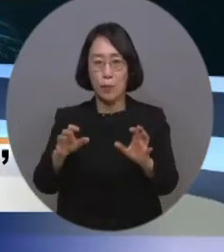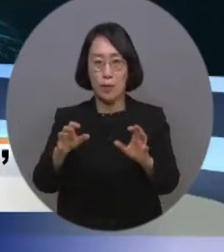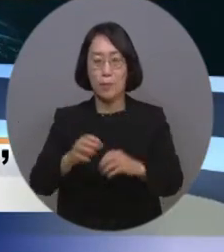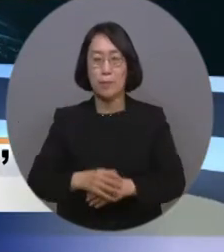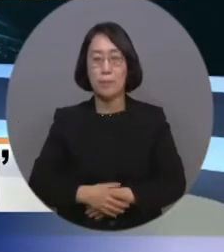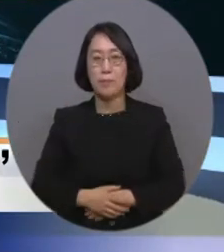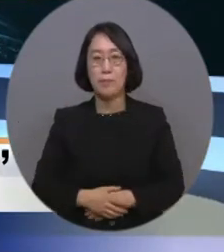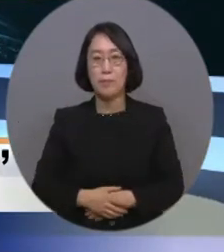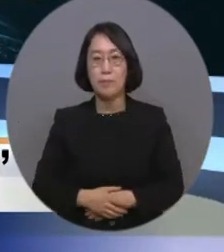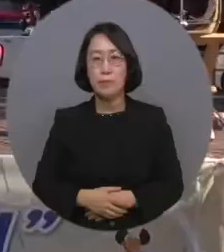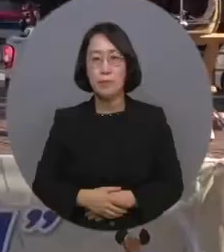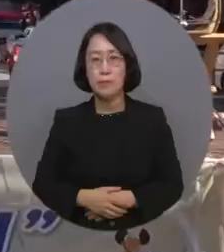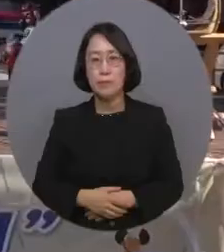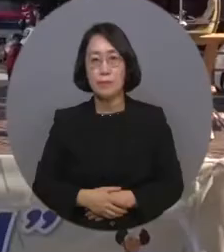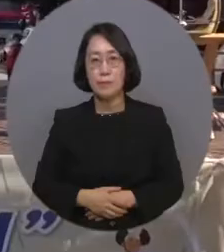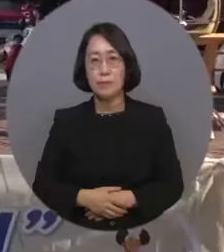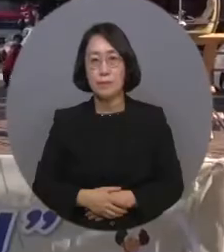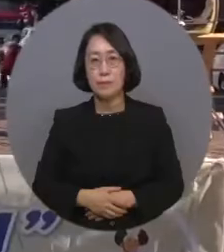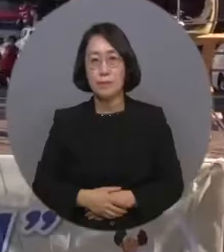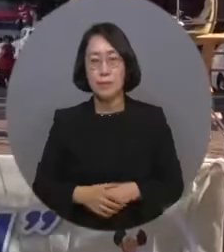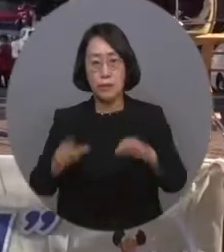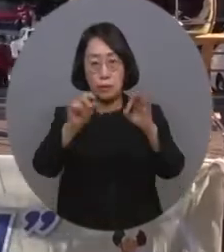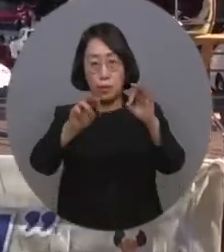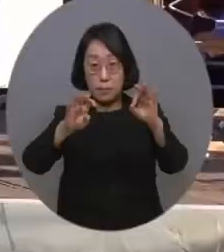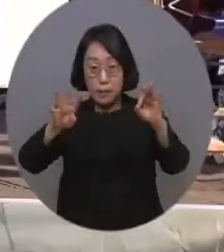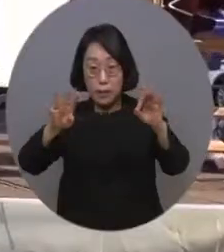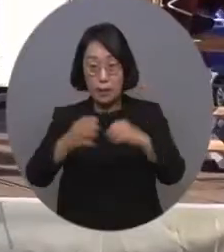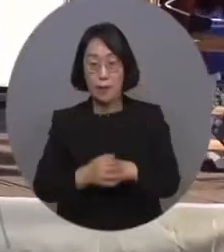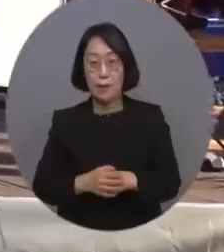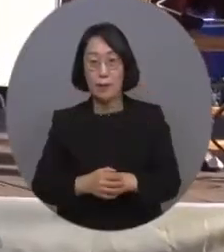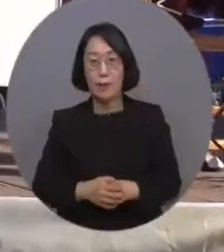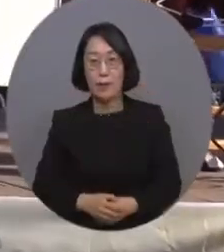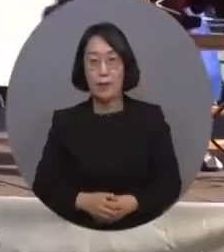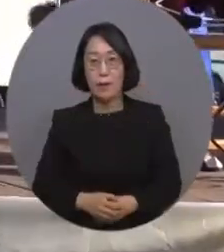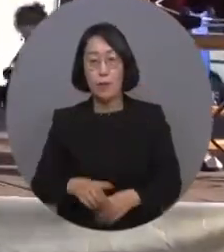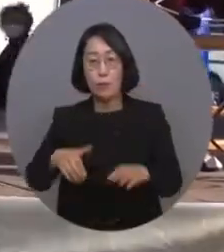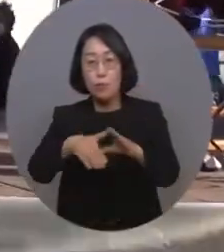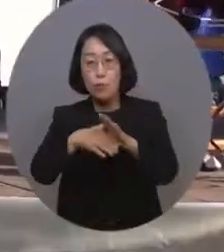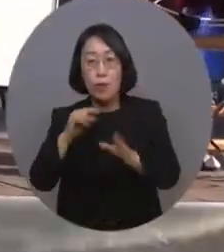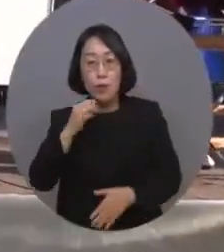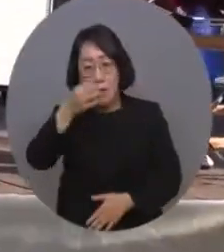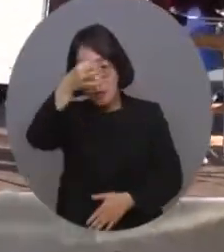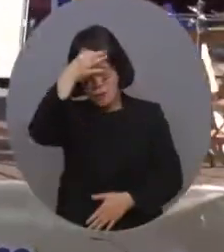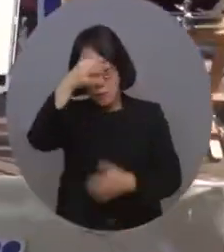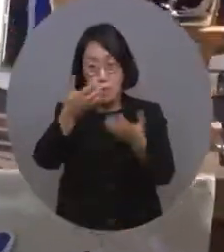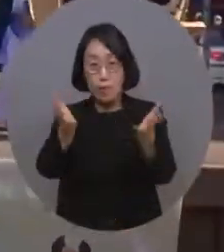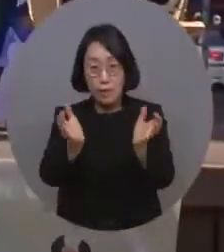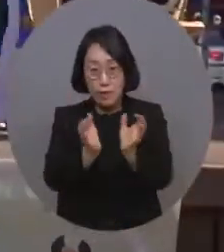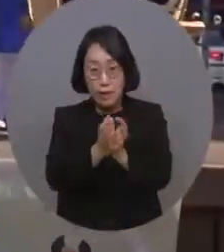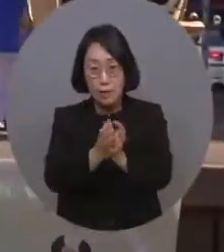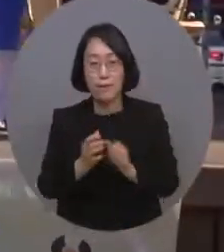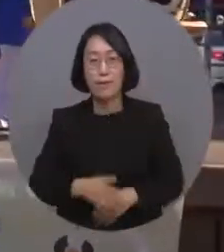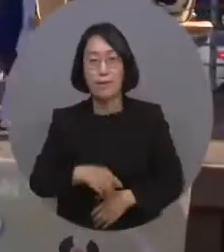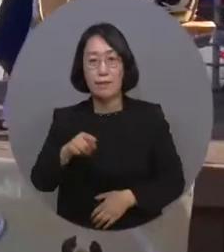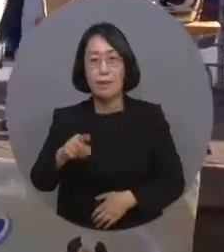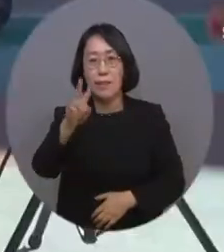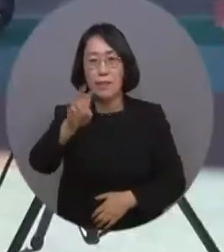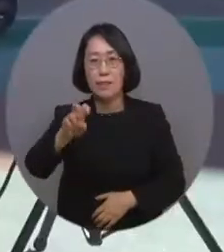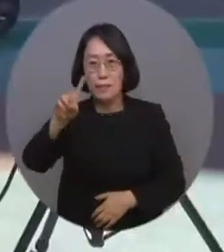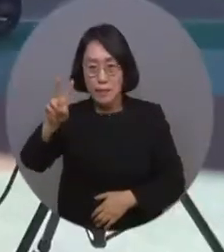현이나 기자입니다 지난 24일 아산시 한빛문화예술단은 온양온천역에서 아산